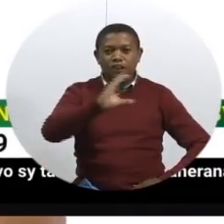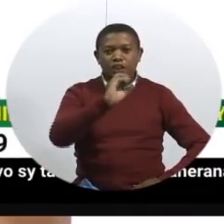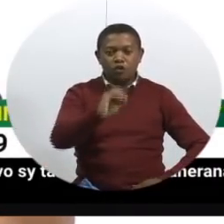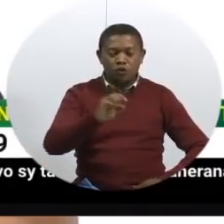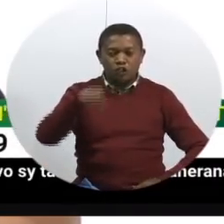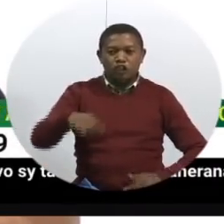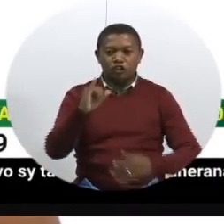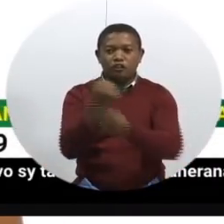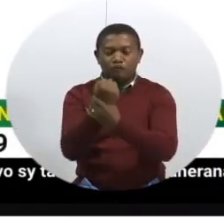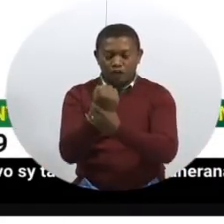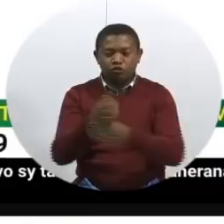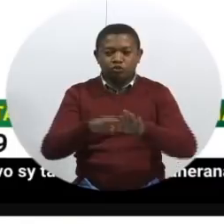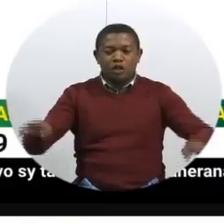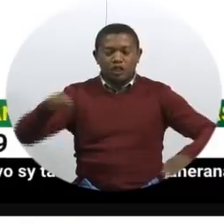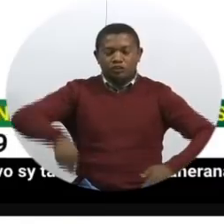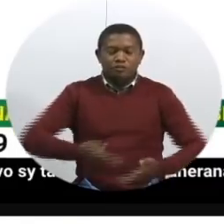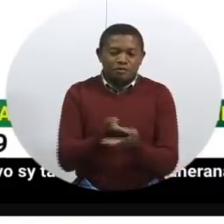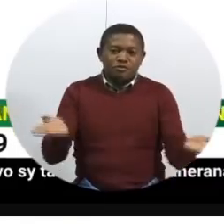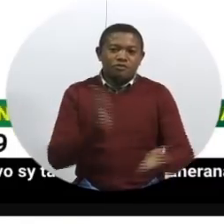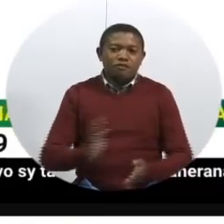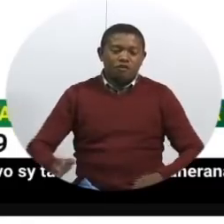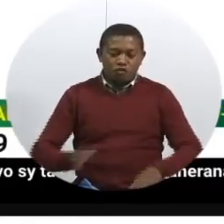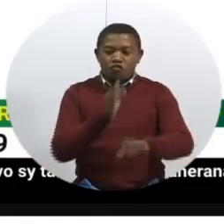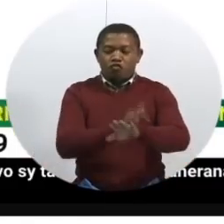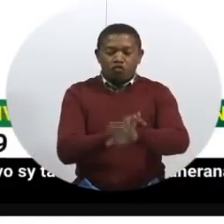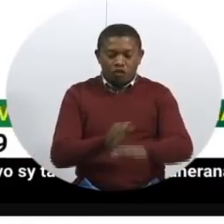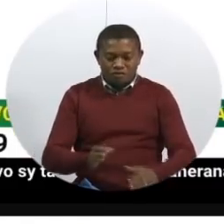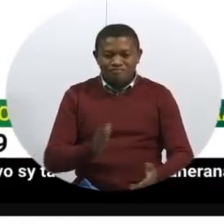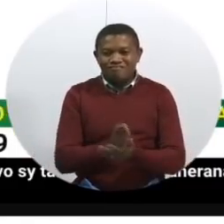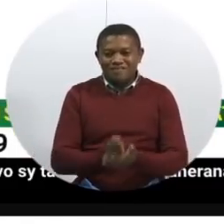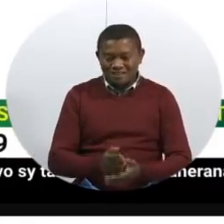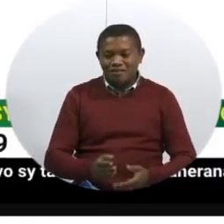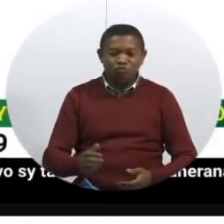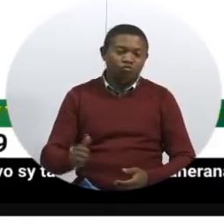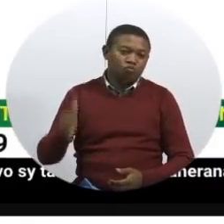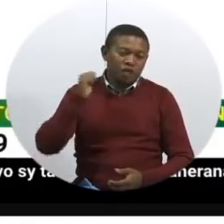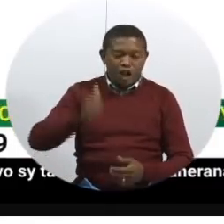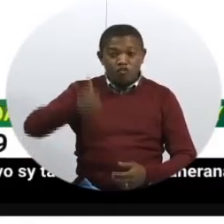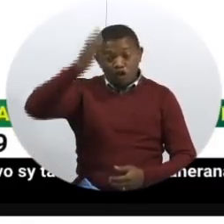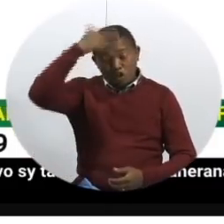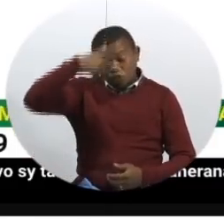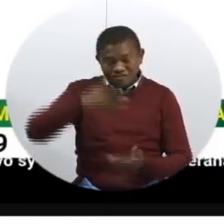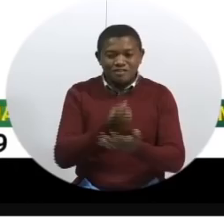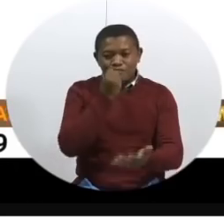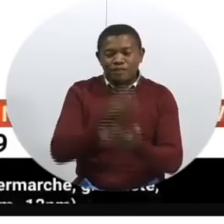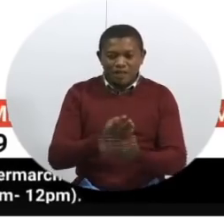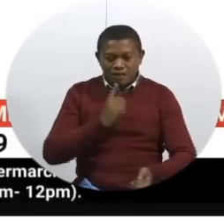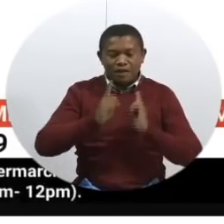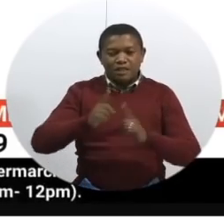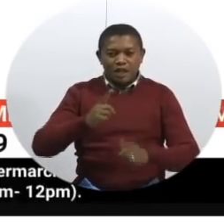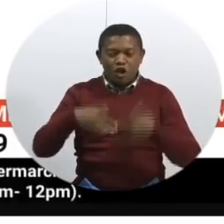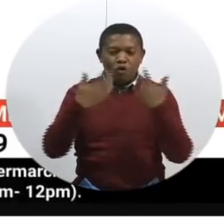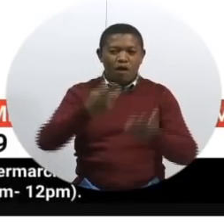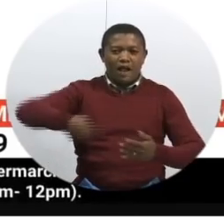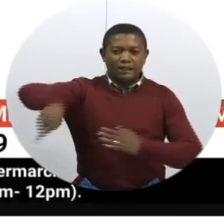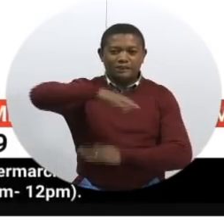opérationnel ety Ivato ny fotoana izay ny fanomezan'ny filoham-pirenena Andry Rajoelina iresahana amintsika